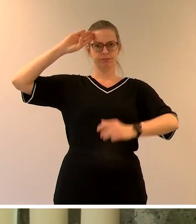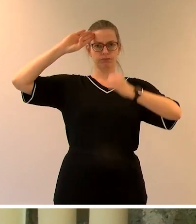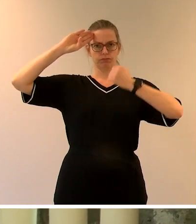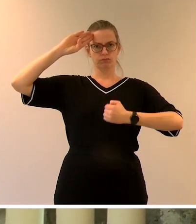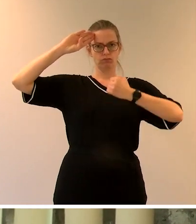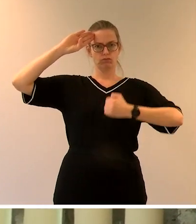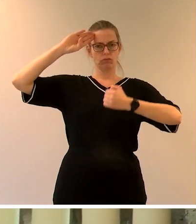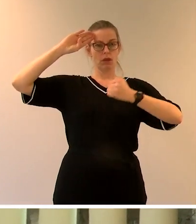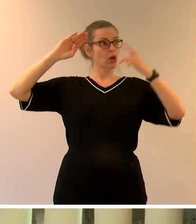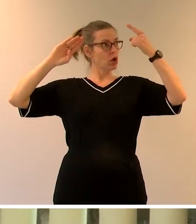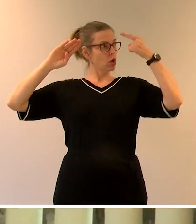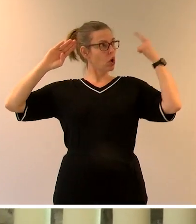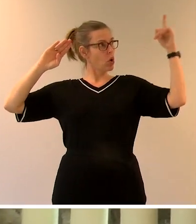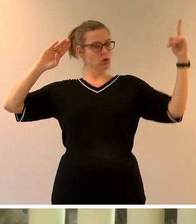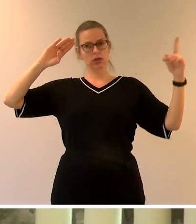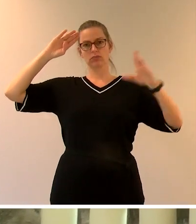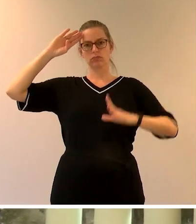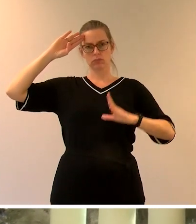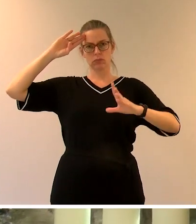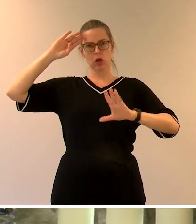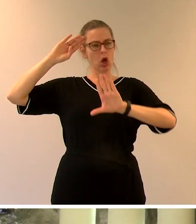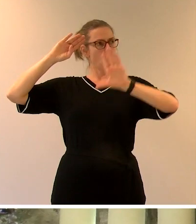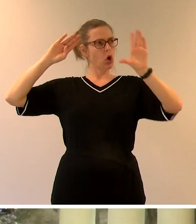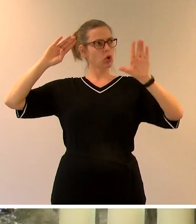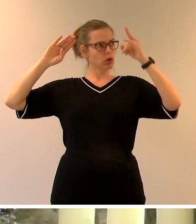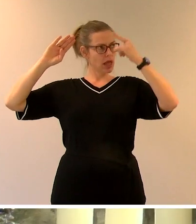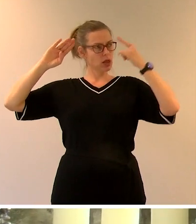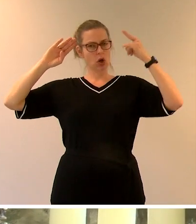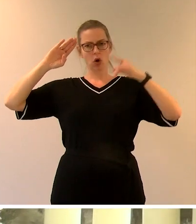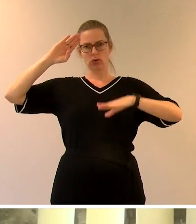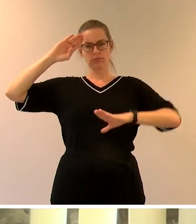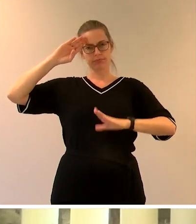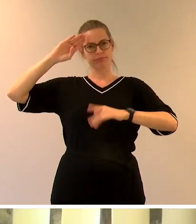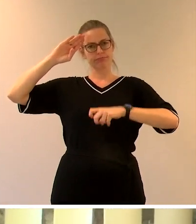de koning. En dan zeggen ze, groet aan de koning.